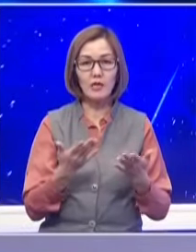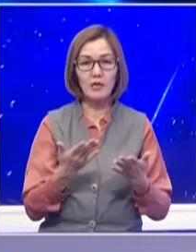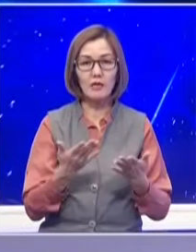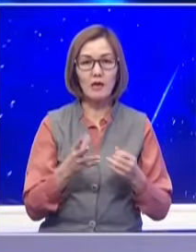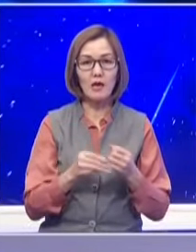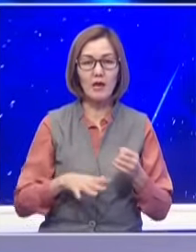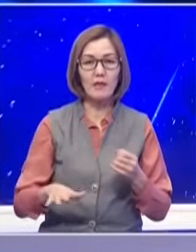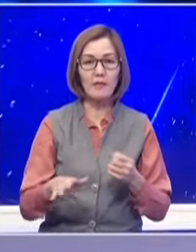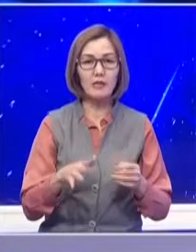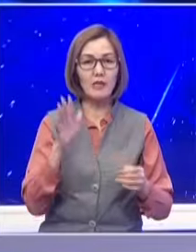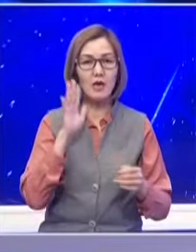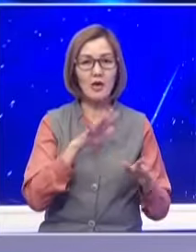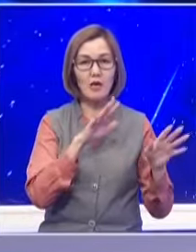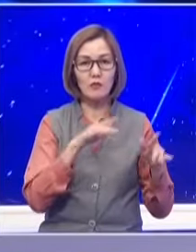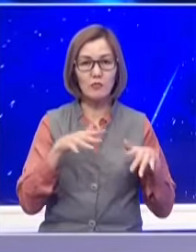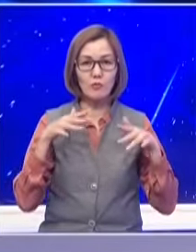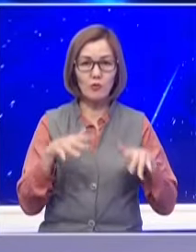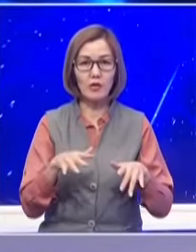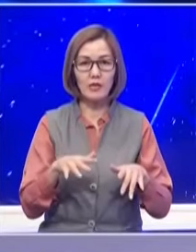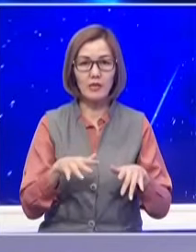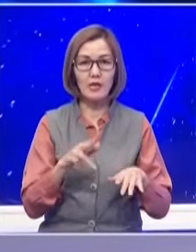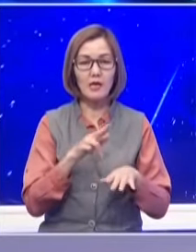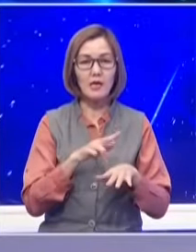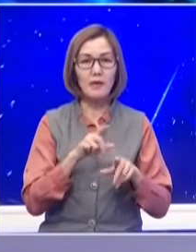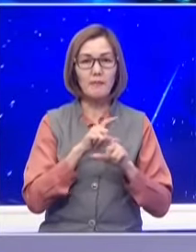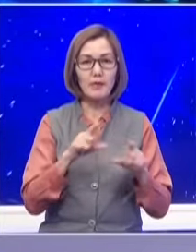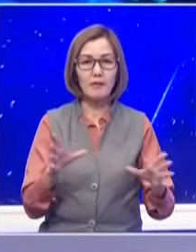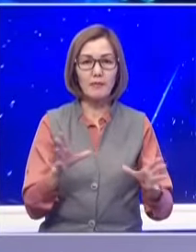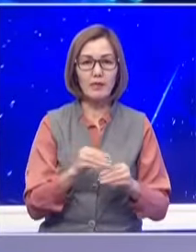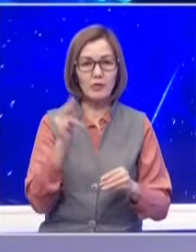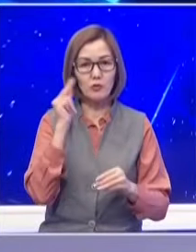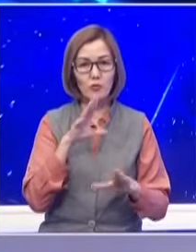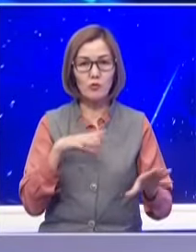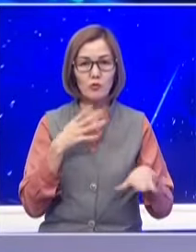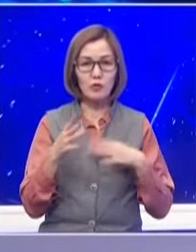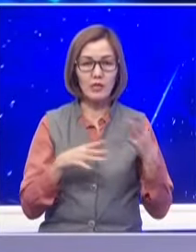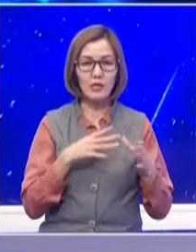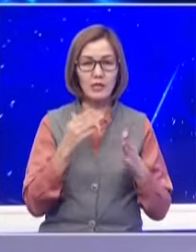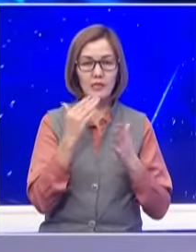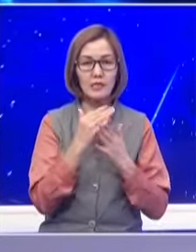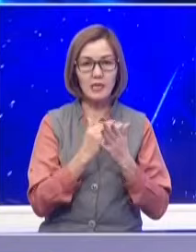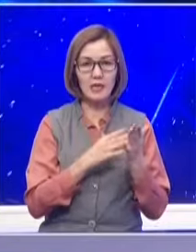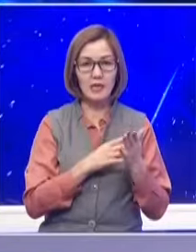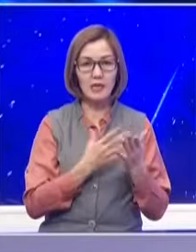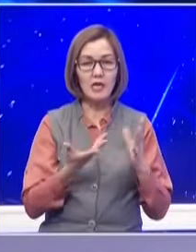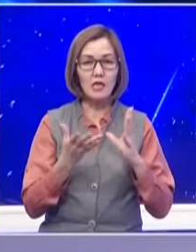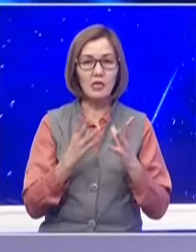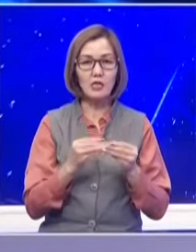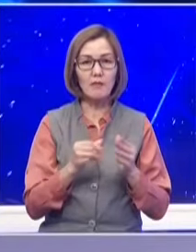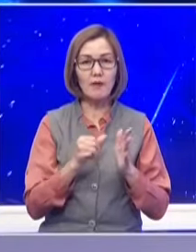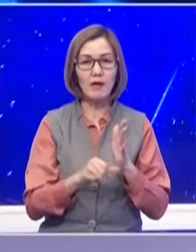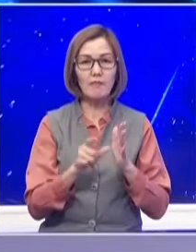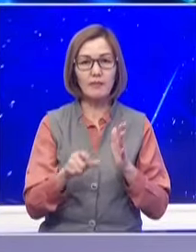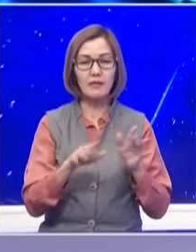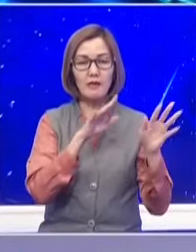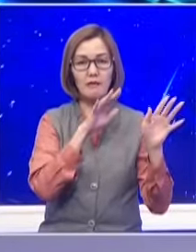аймақта қар көшкіні бола қалған жағдайдағы құзырлы мекемелердің бірлескен оқу жаттығуының шартты сценарий. Ал жалпы өңірде 60-тан